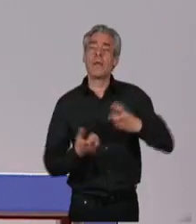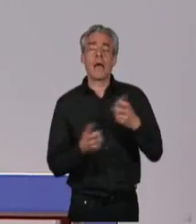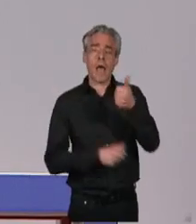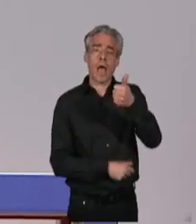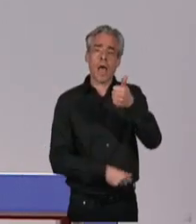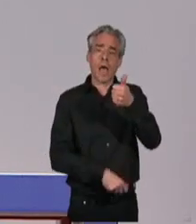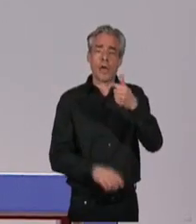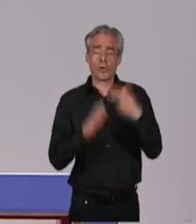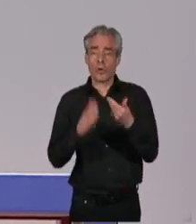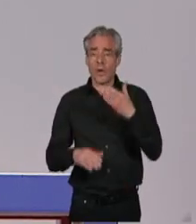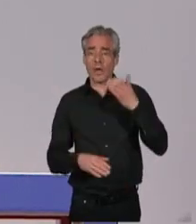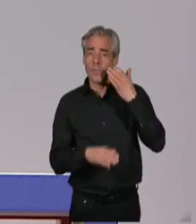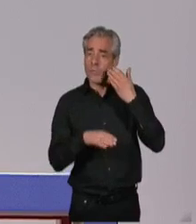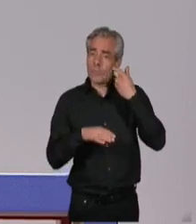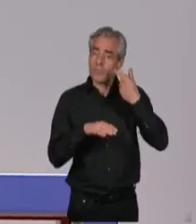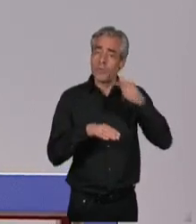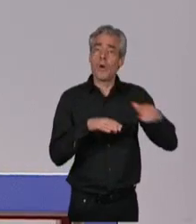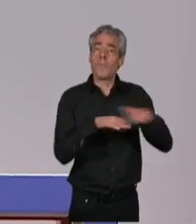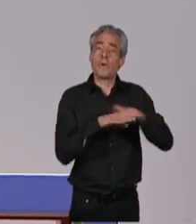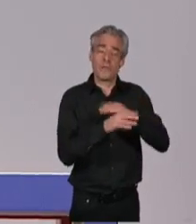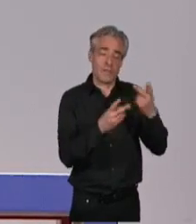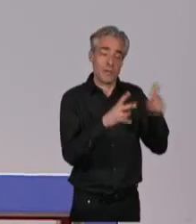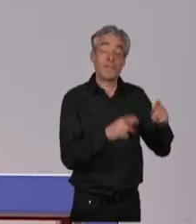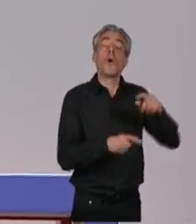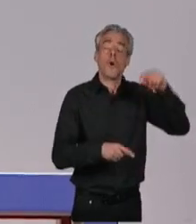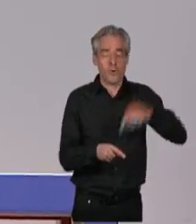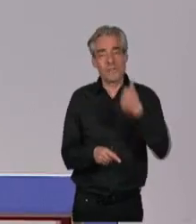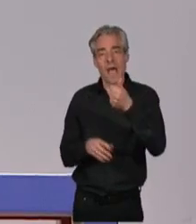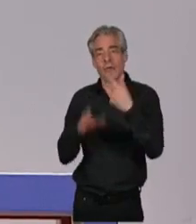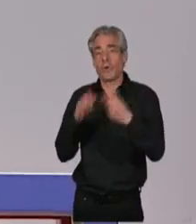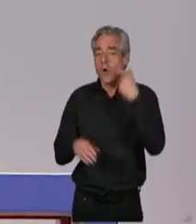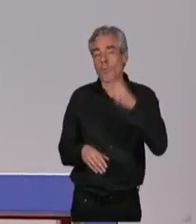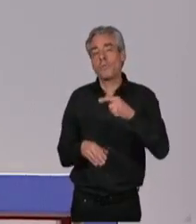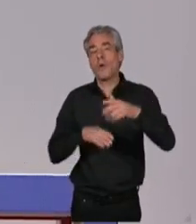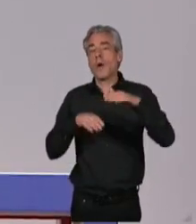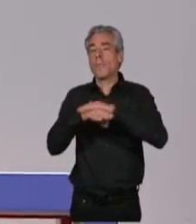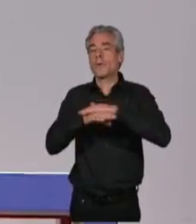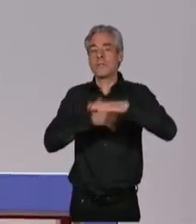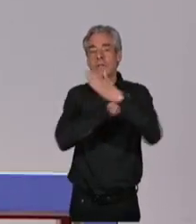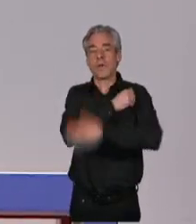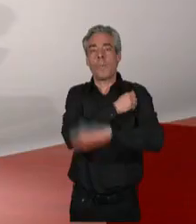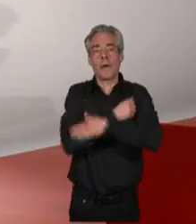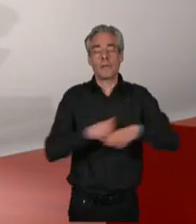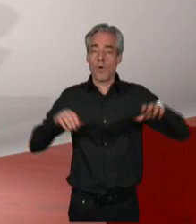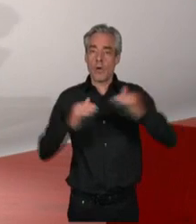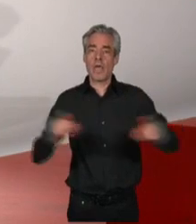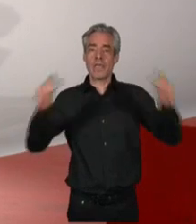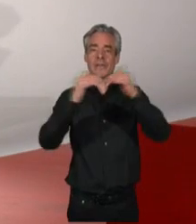investira 1 euro pour la politique de la ville, on investira aussi 1 euro pour les territoires ruraux.